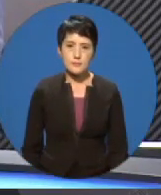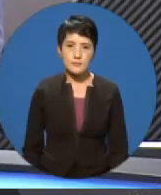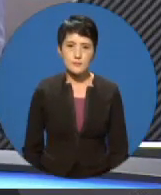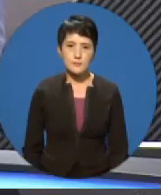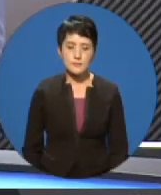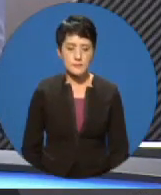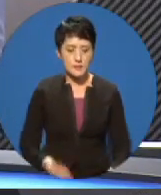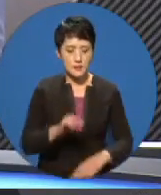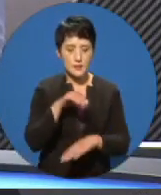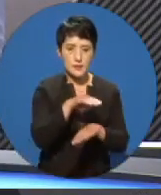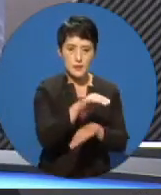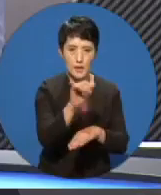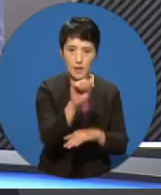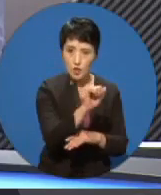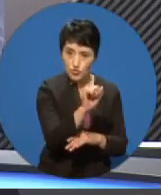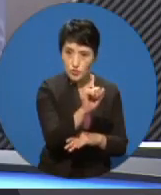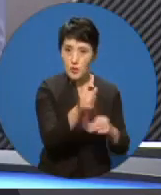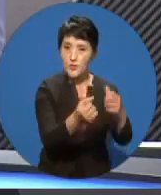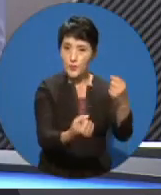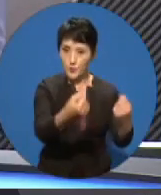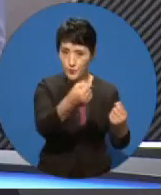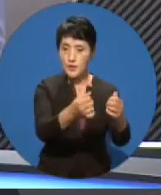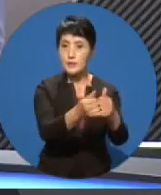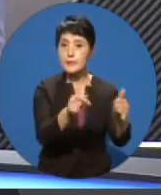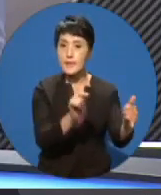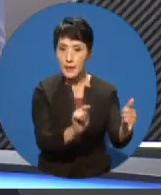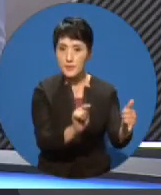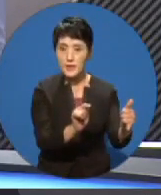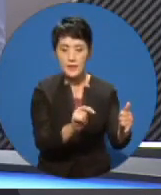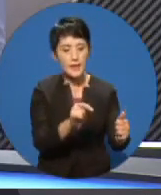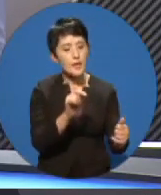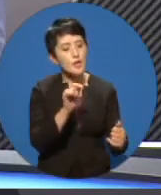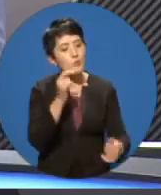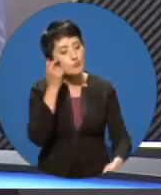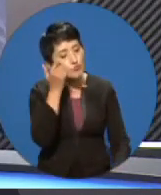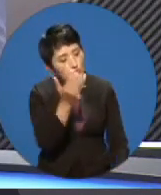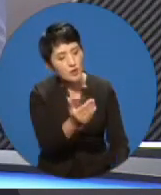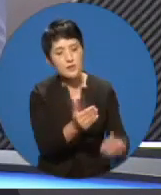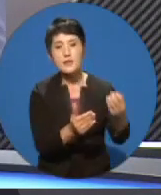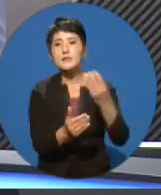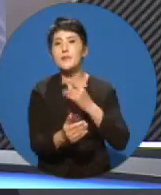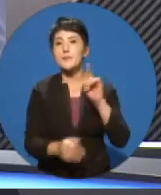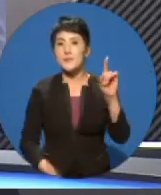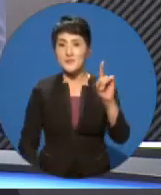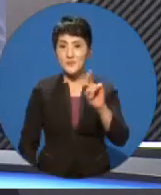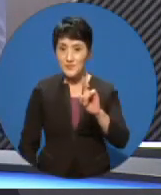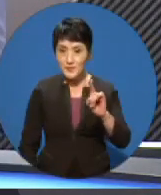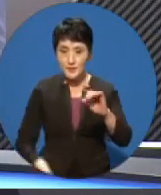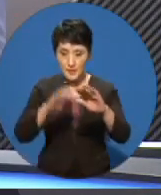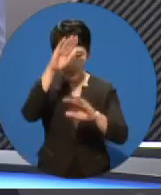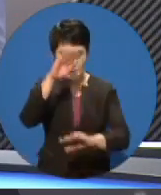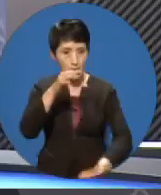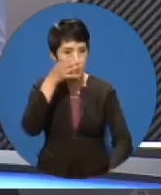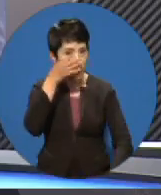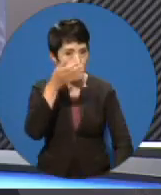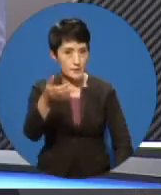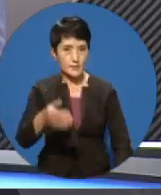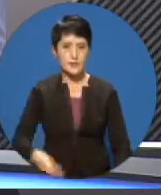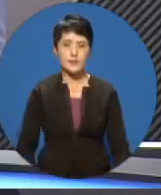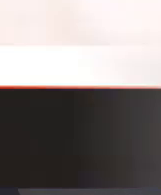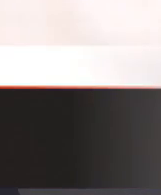피해 운전기사들을 채널A 취재진이 단독으로 인터뷰를 했습니다. 방금 욕감 얘기를 했는데 본인들의 육성으로 한번